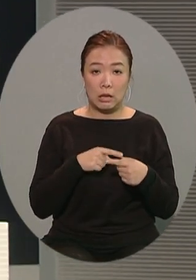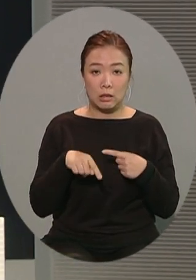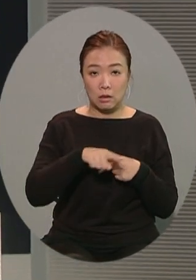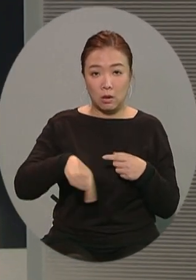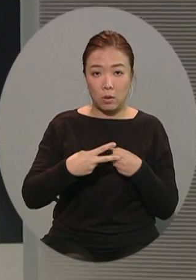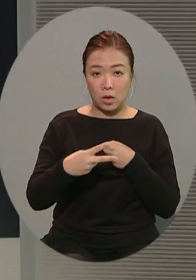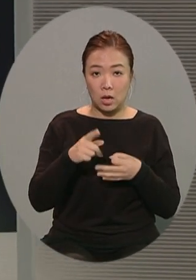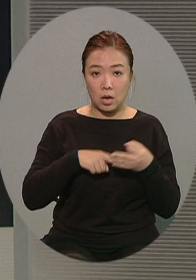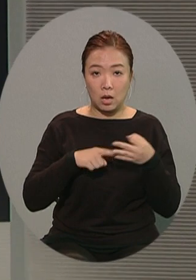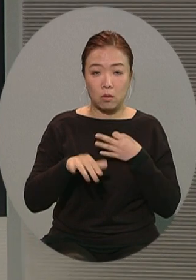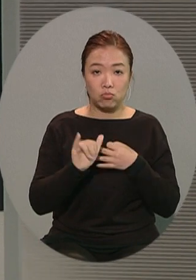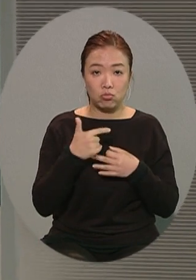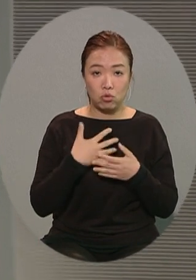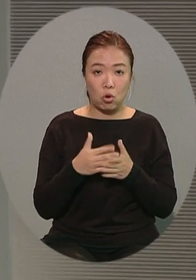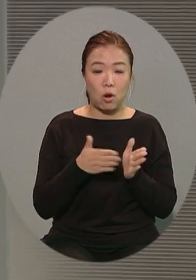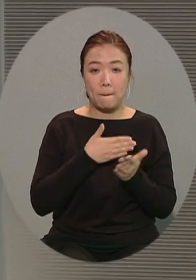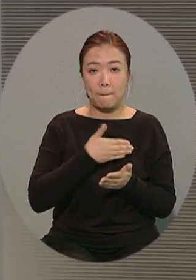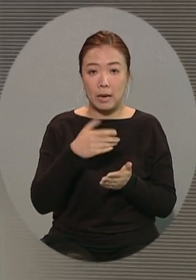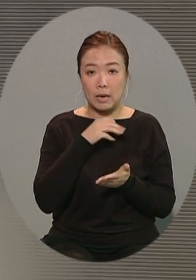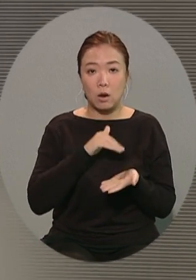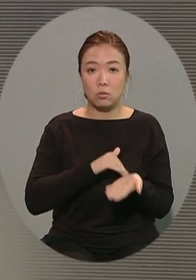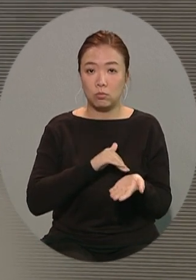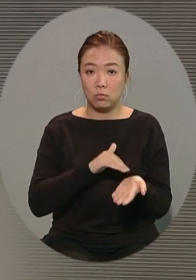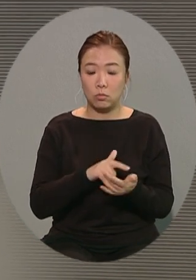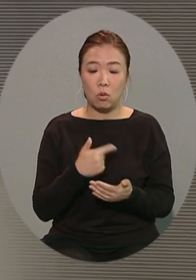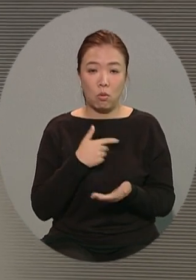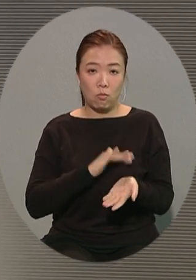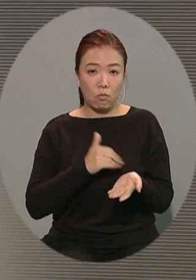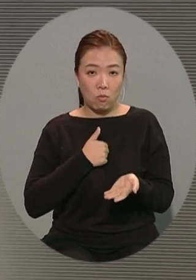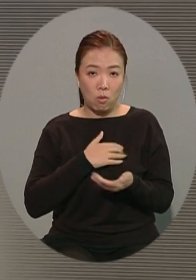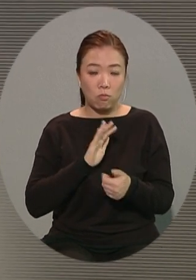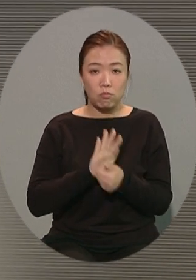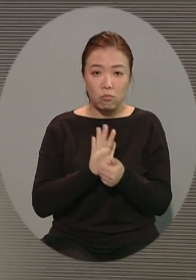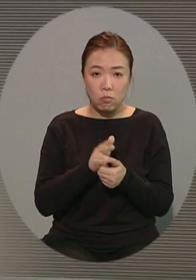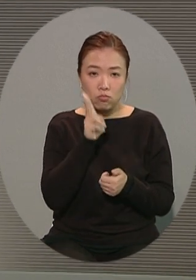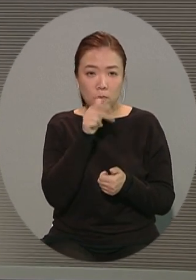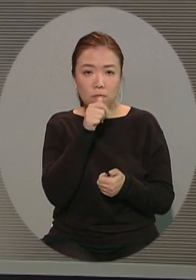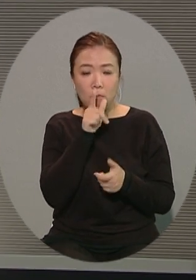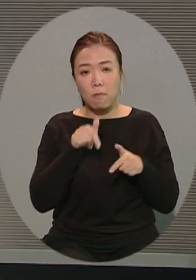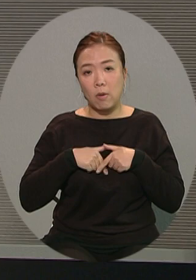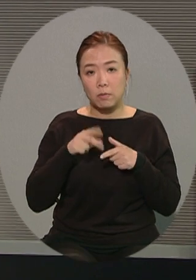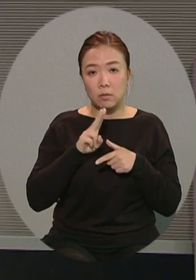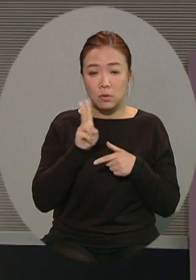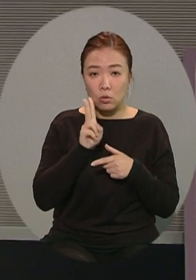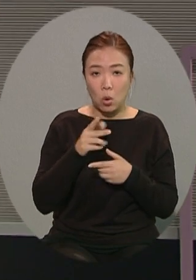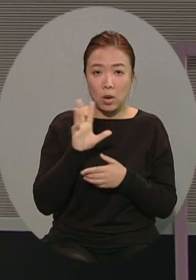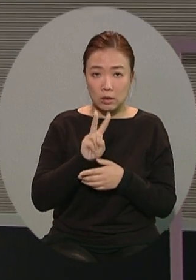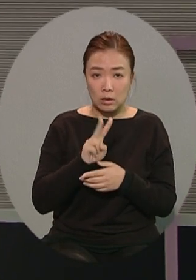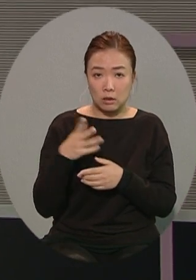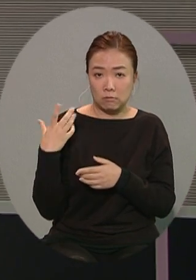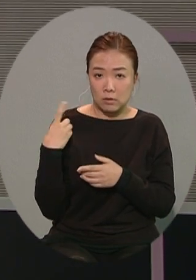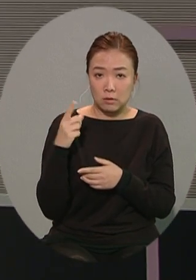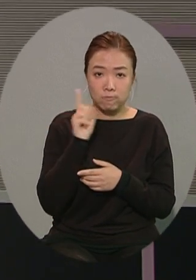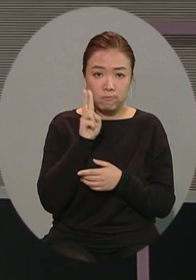桂希，我是一個註冊中醫師。作為醫者，醫者父母心， 这个星期我见到很多年轻人被